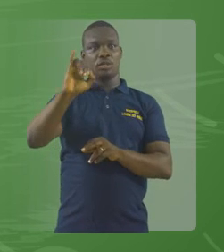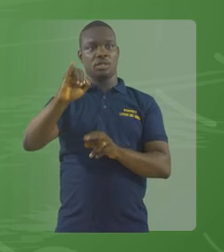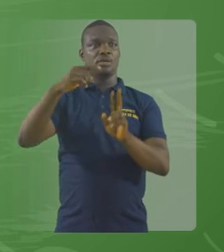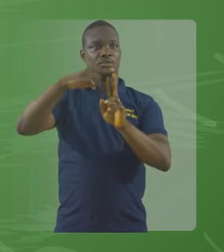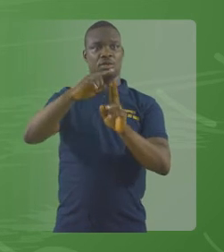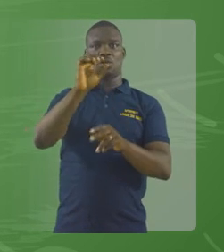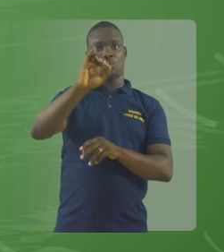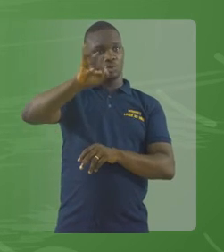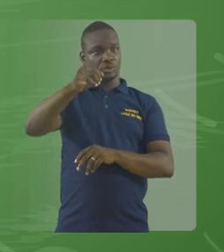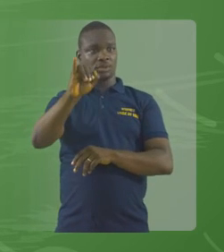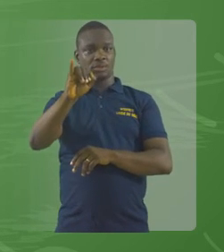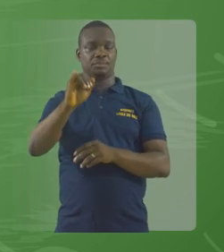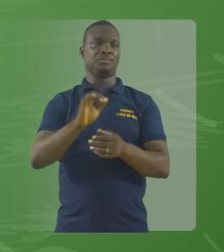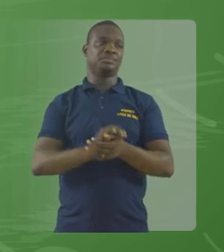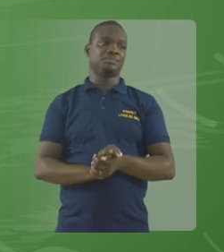OJ.